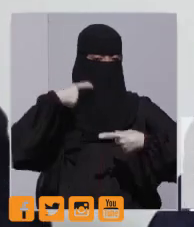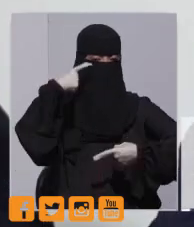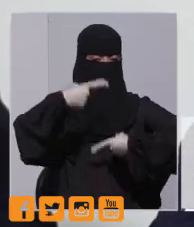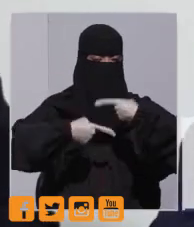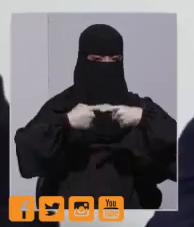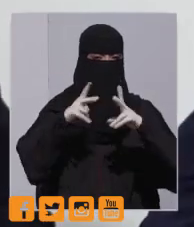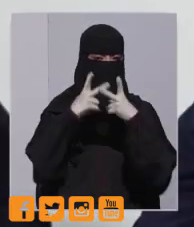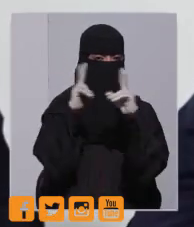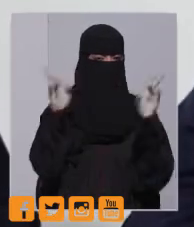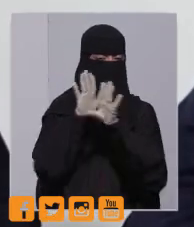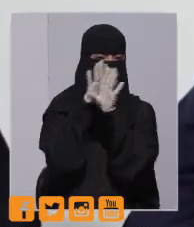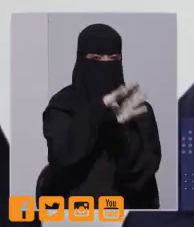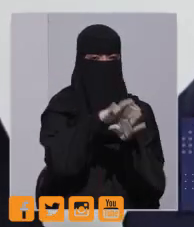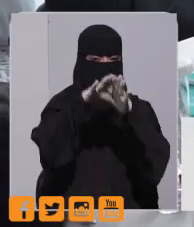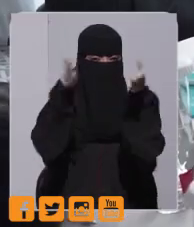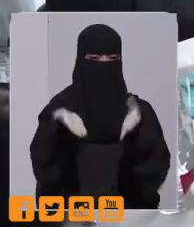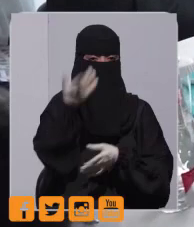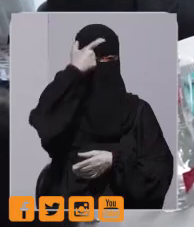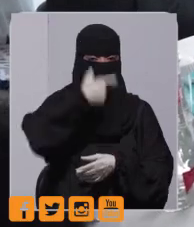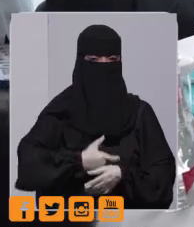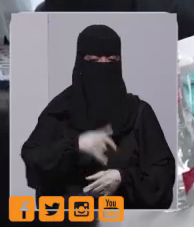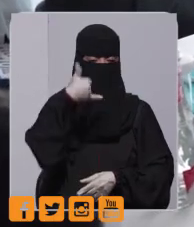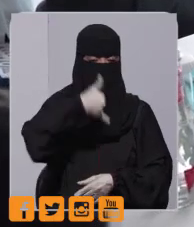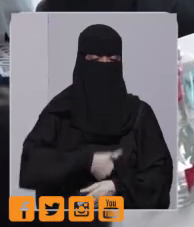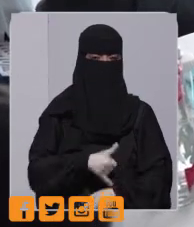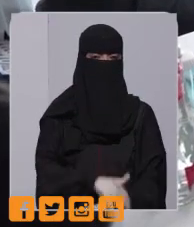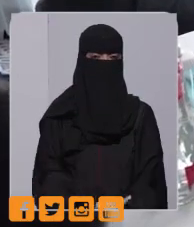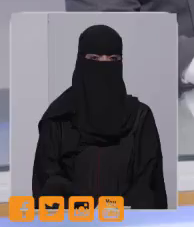لحشد الدعم التنموي والانساني لليمن